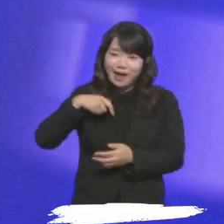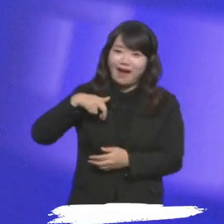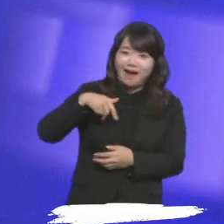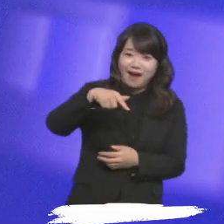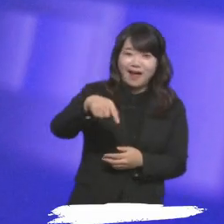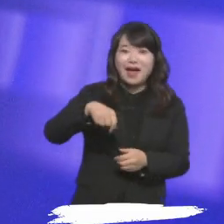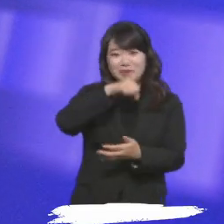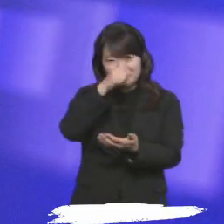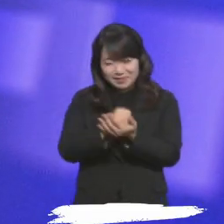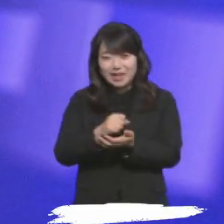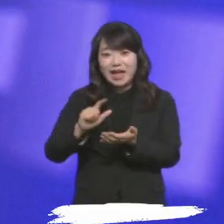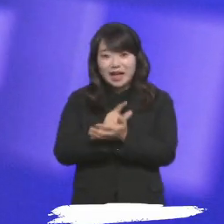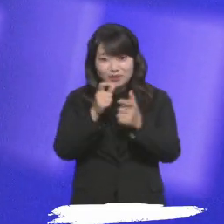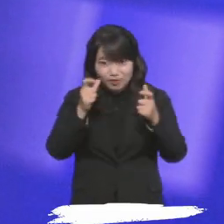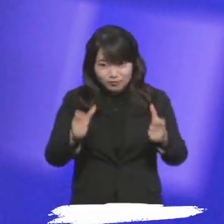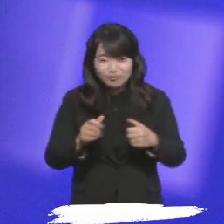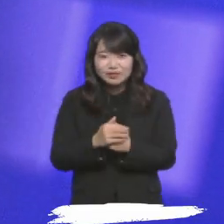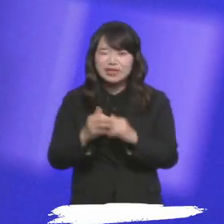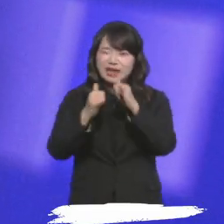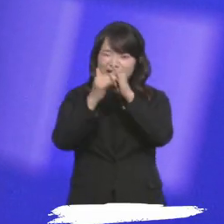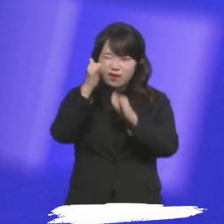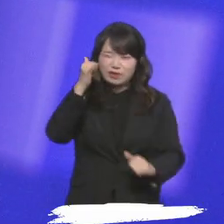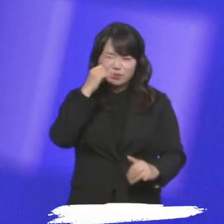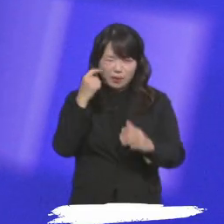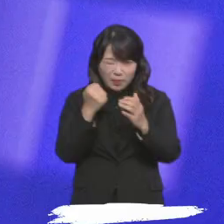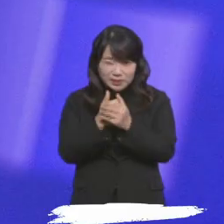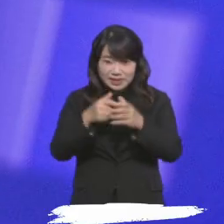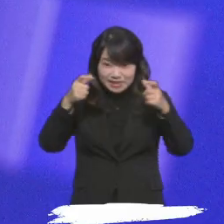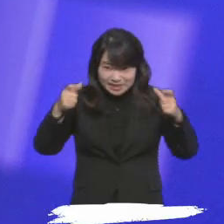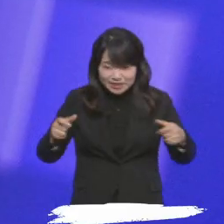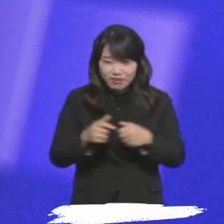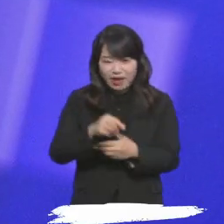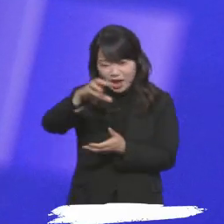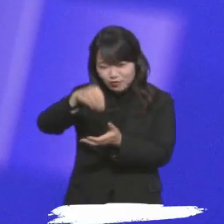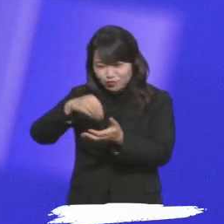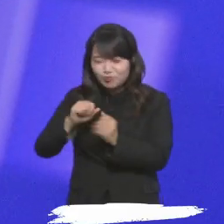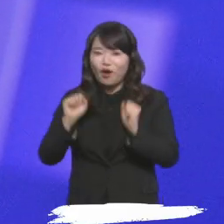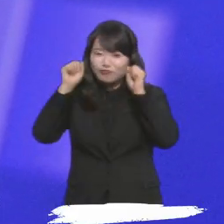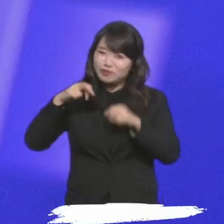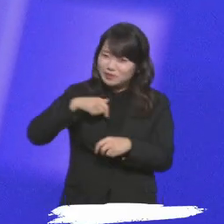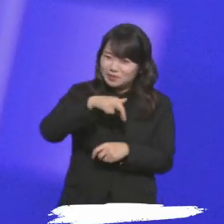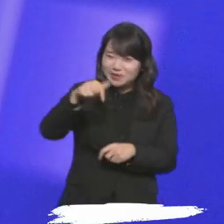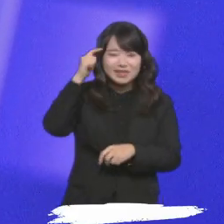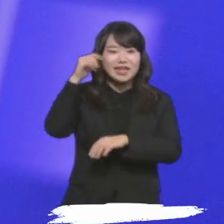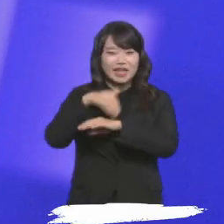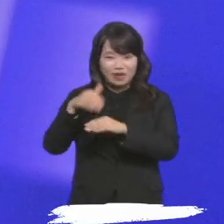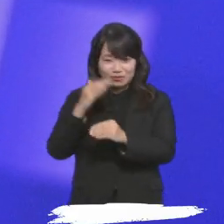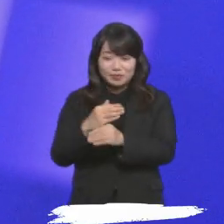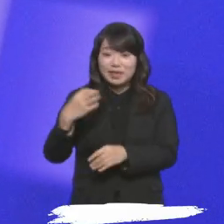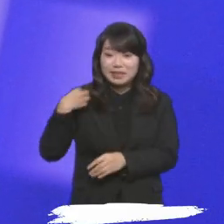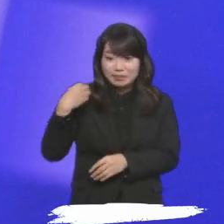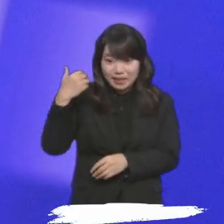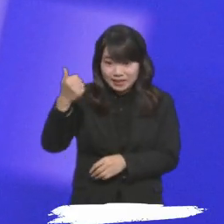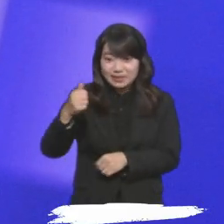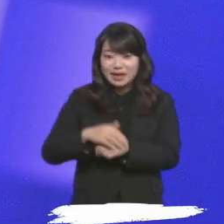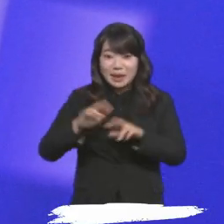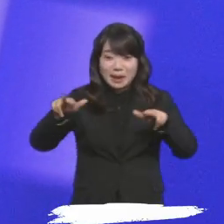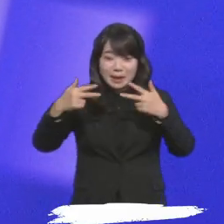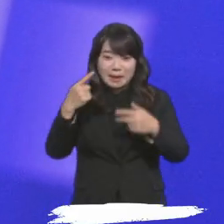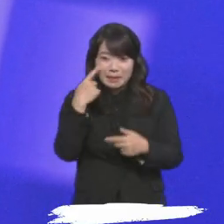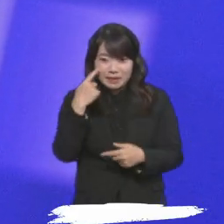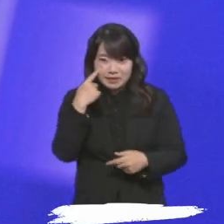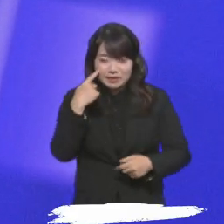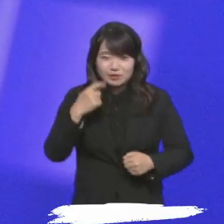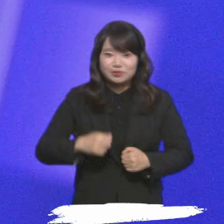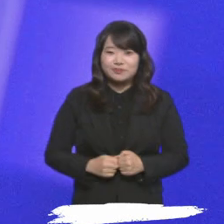날씨인데요. 강서구에서는 역사적인 장소에서 줍깅을 기획하고 있다고 하는데 강서구 담당하는 박현주 통신원과